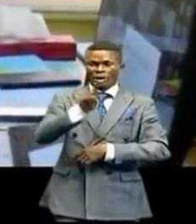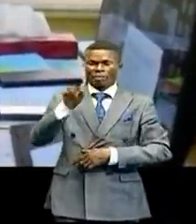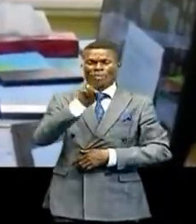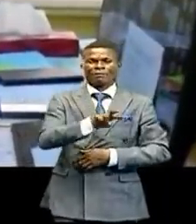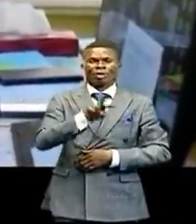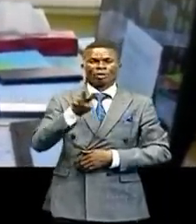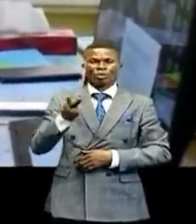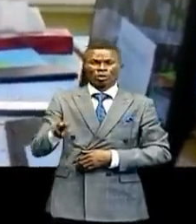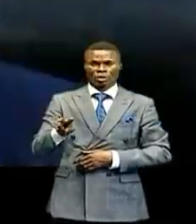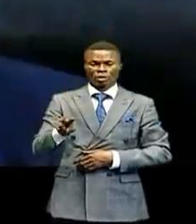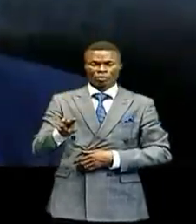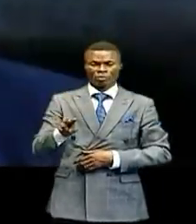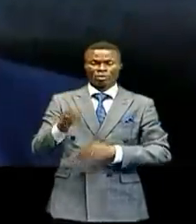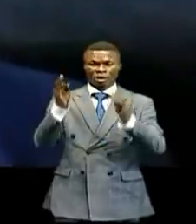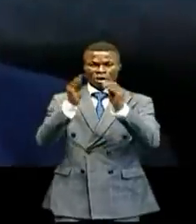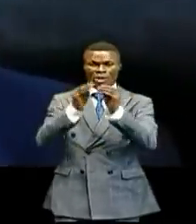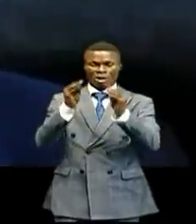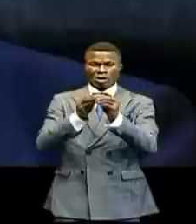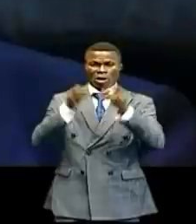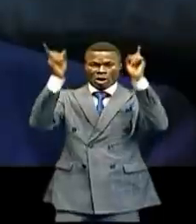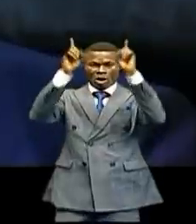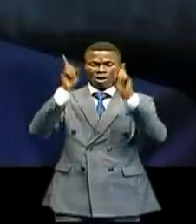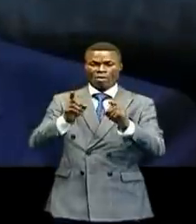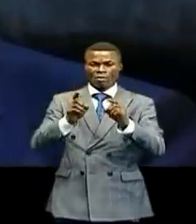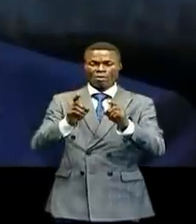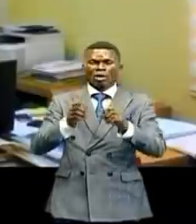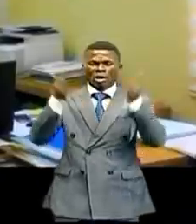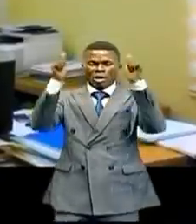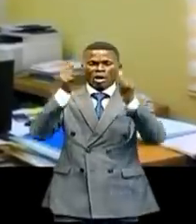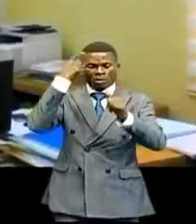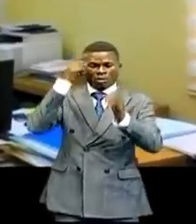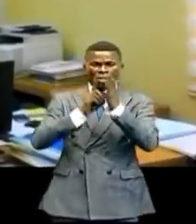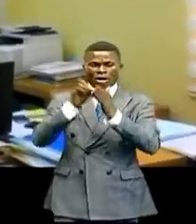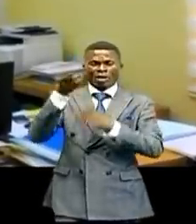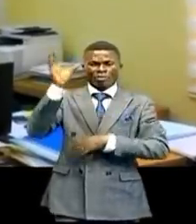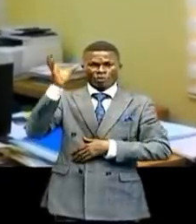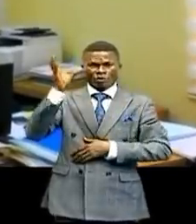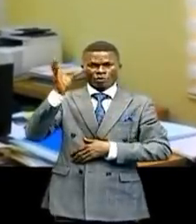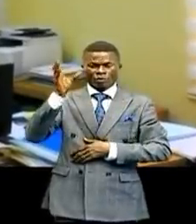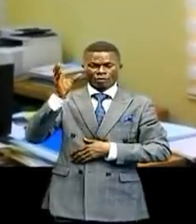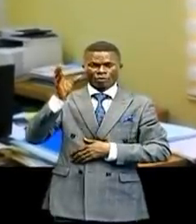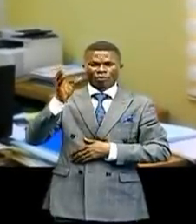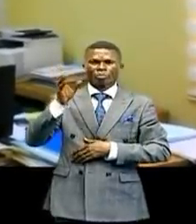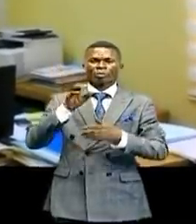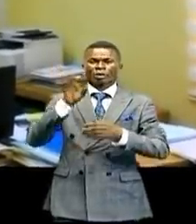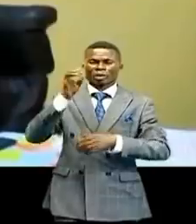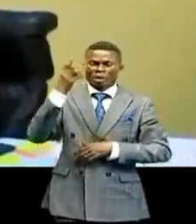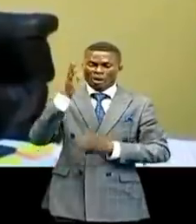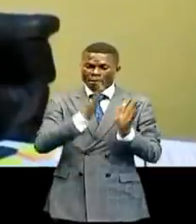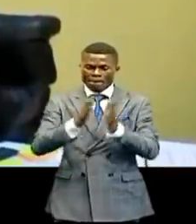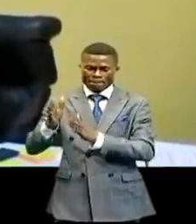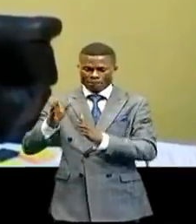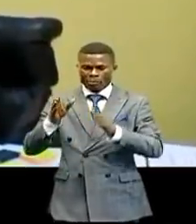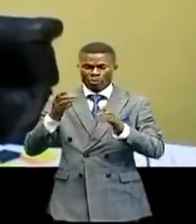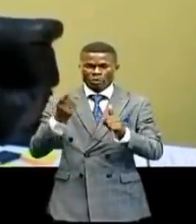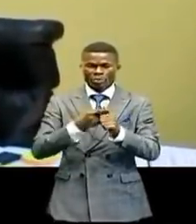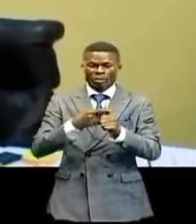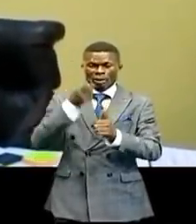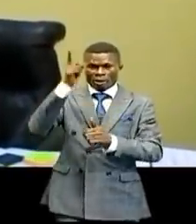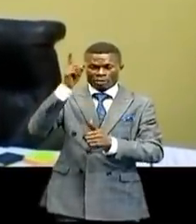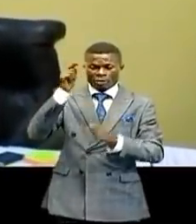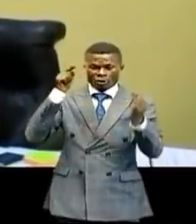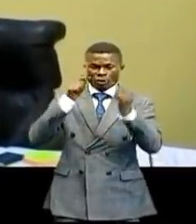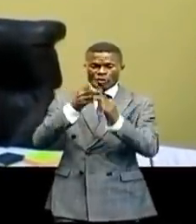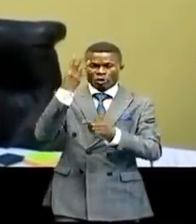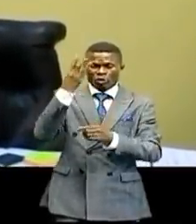2022 des assises du Forum africain sur le développement rural FADER 3, prévu initialement du